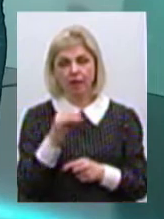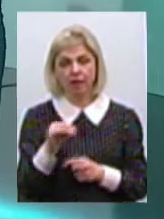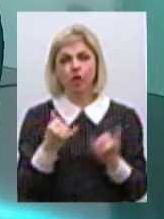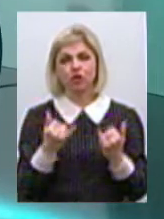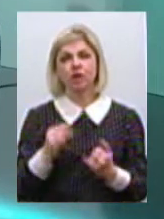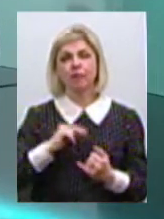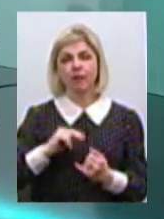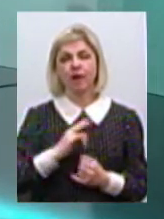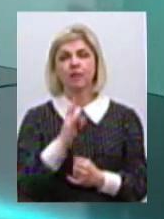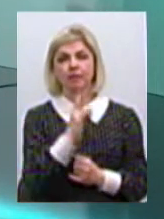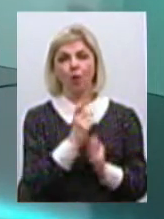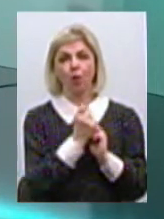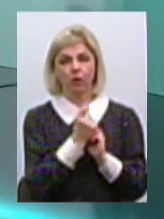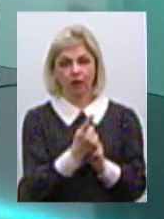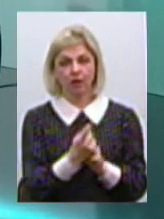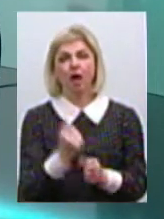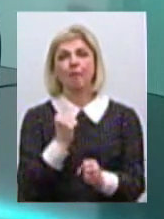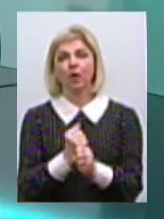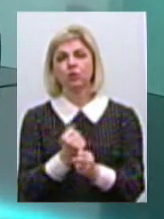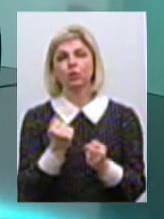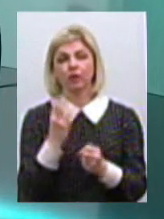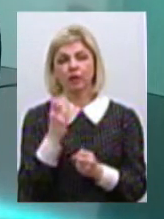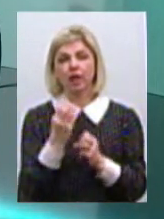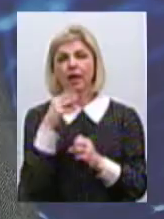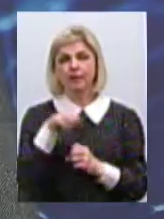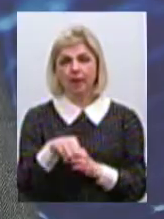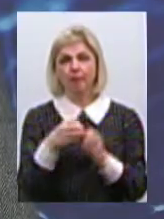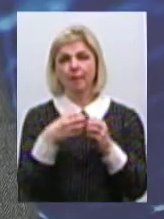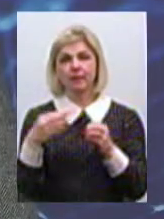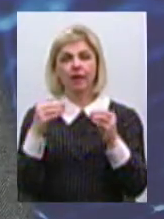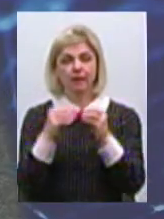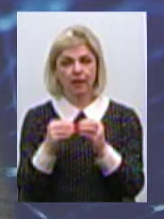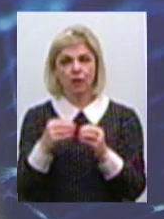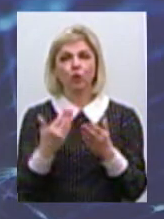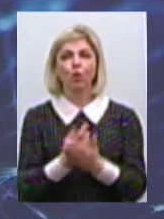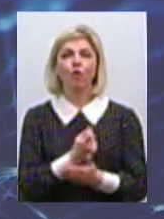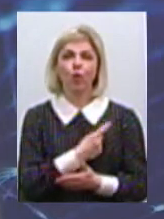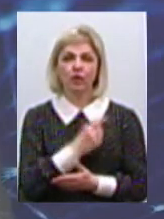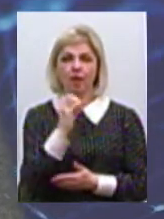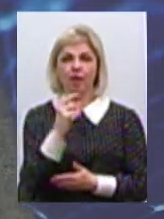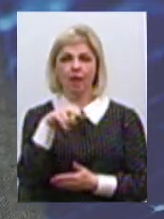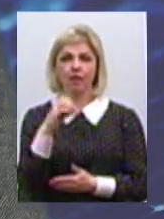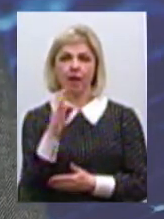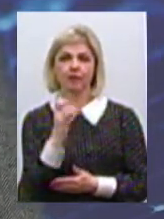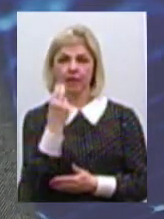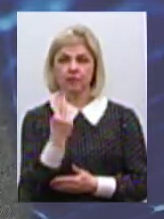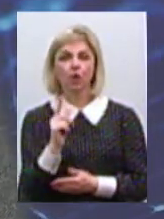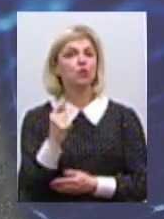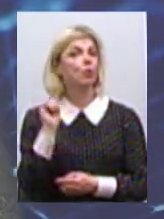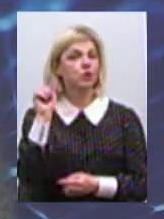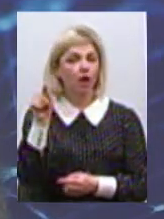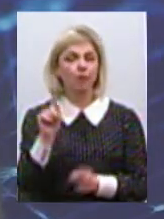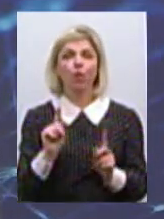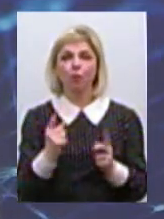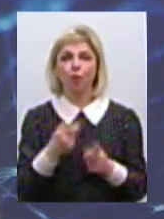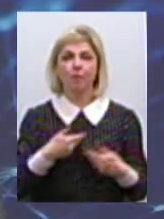зараз на Н-11, працюють на Т-1510, це Нова Одеса-Єланець. Чому там? Тому що